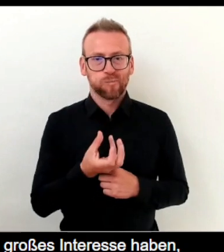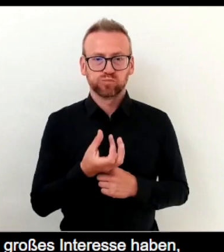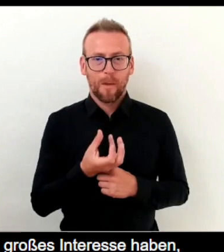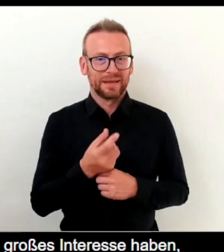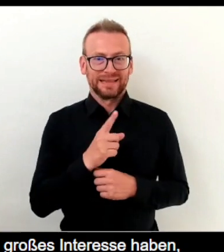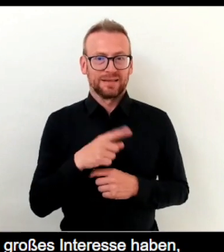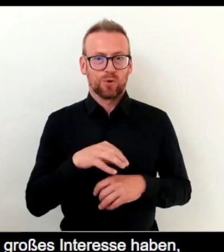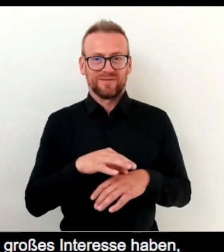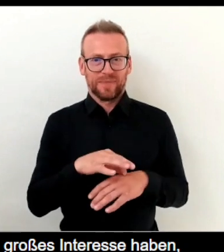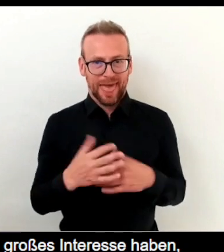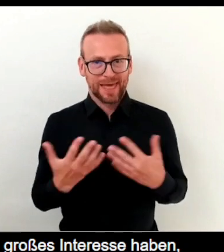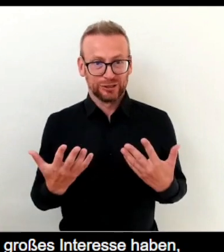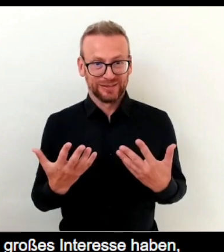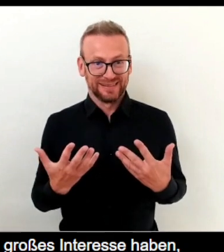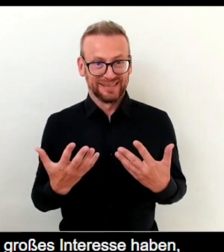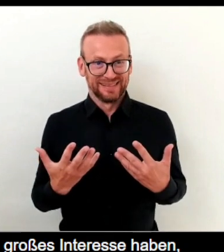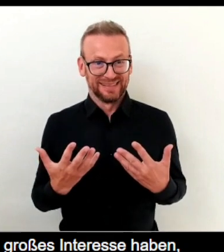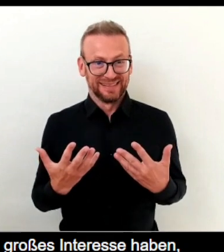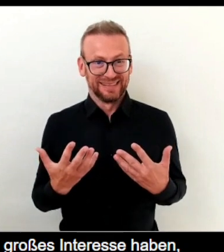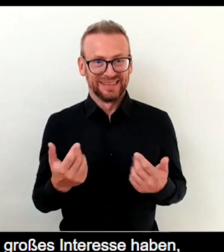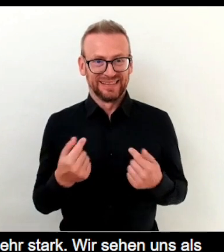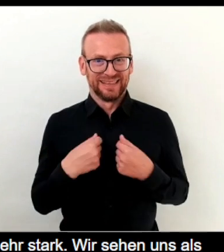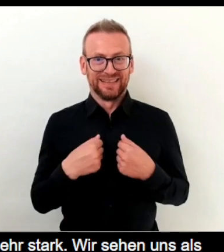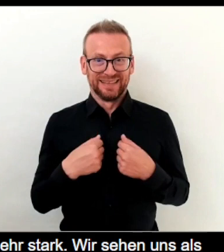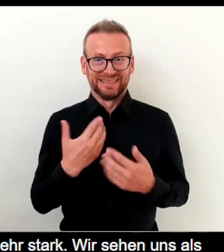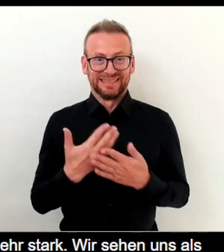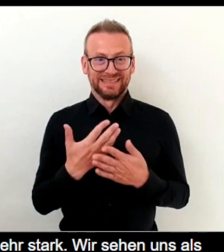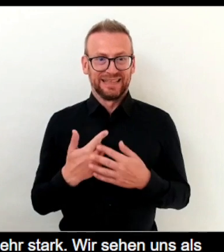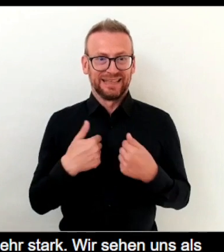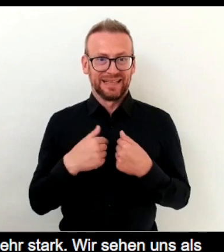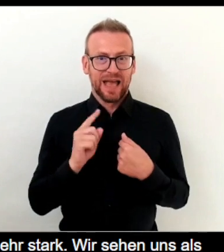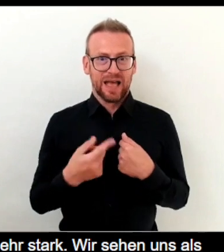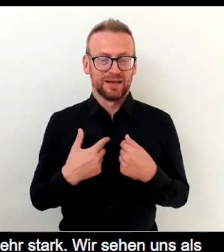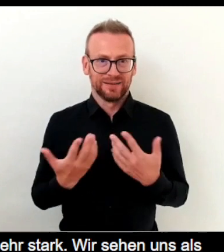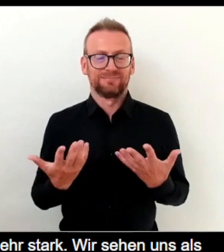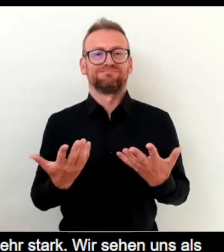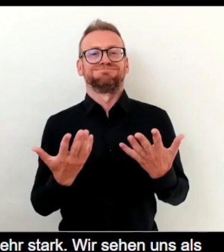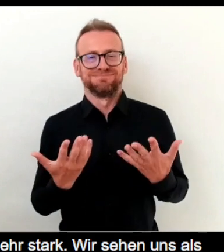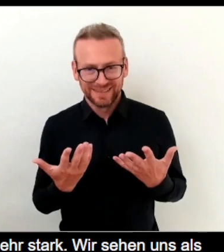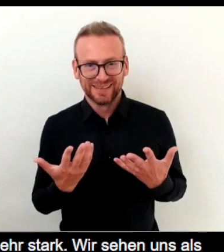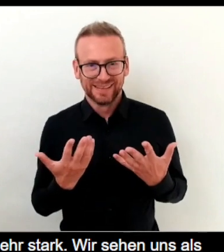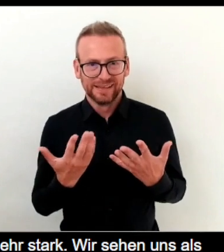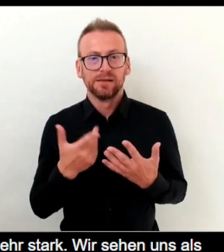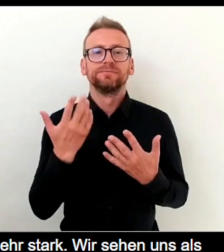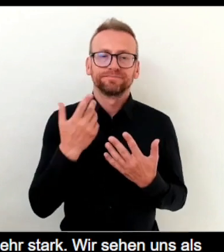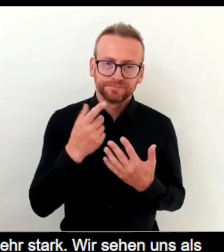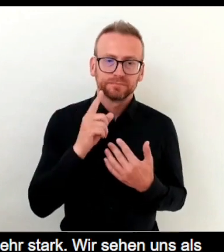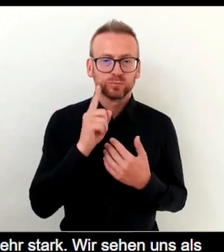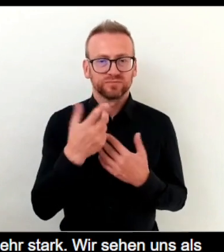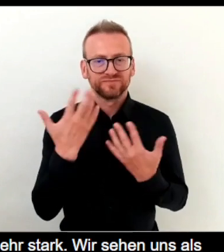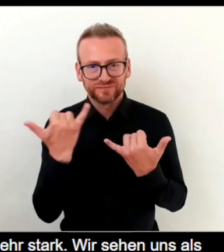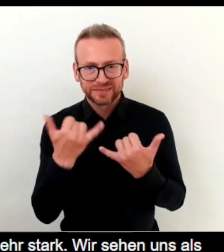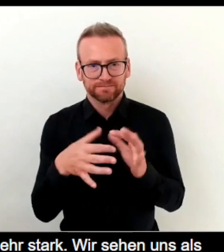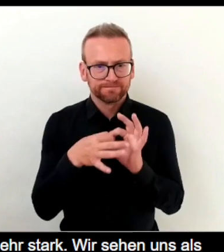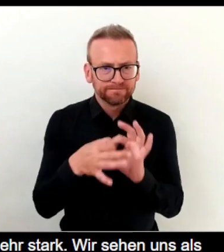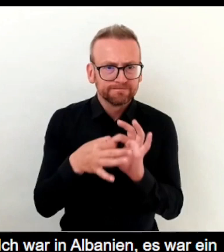Ausrichtung, die wir in Europa haben. Wir möchten uns gerne bei drei Fragen bewenden lassen wegen des Zeitplans. Als nächstes gemeldet hat sich